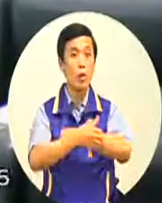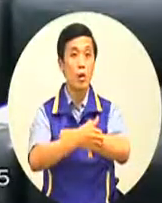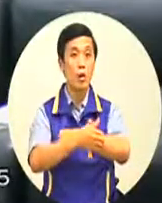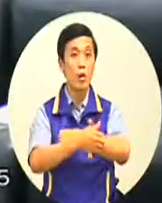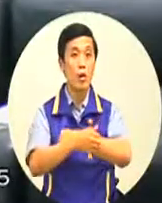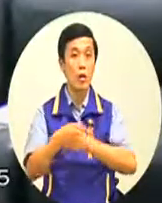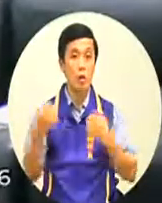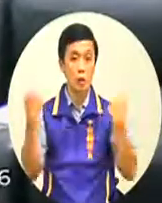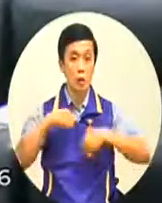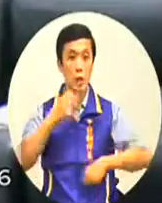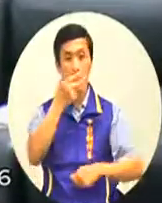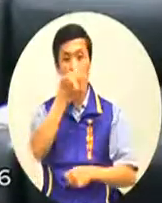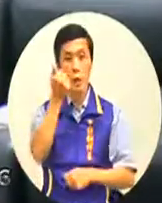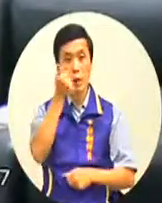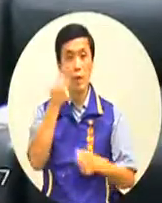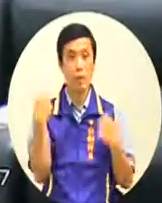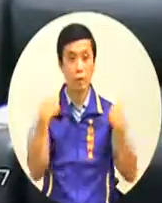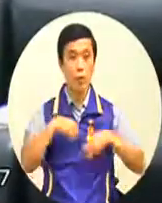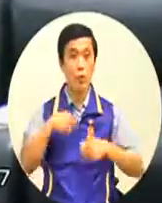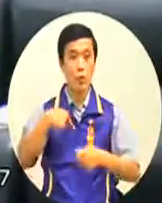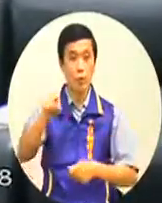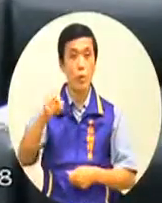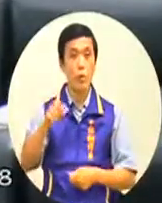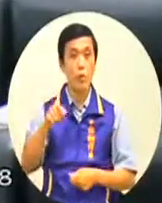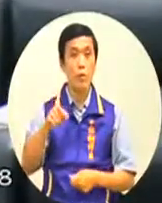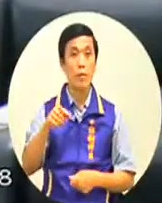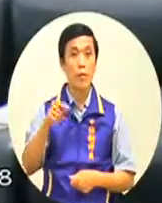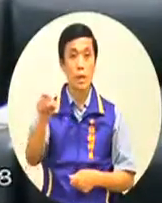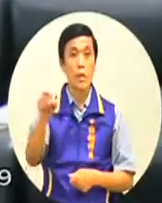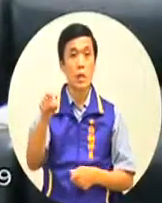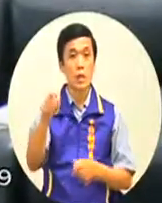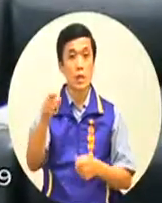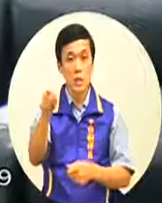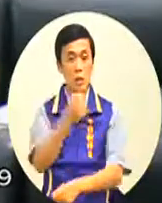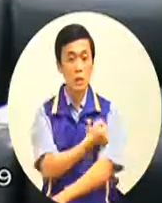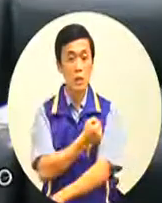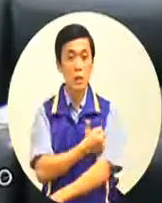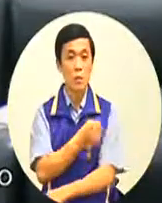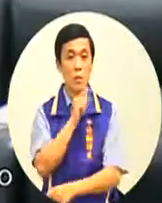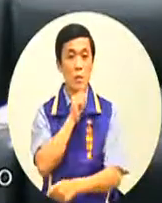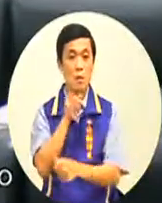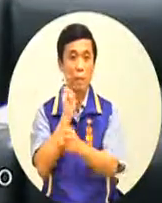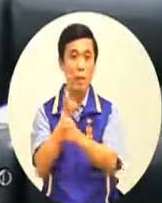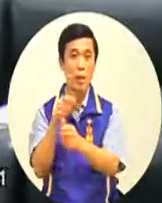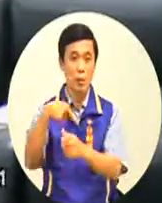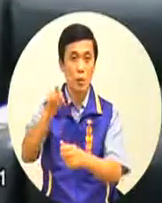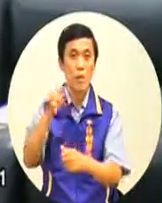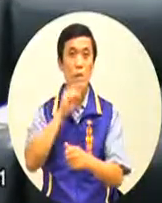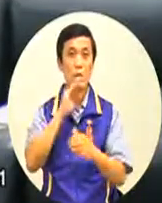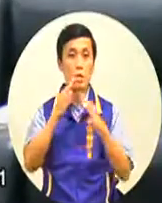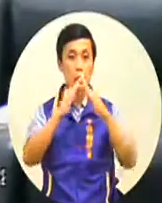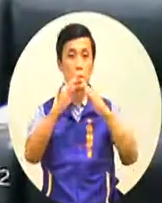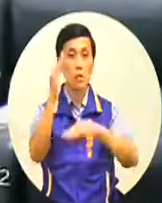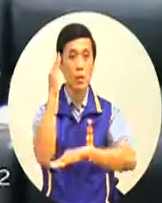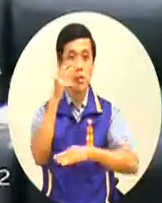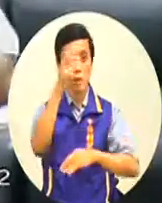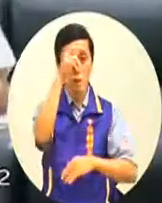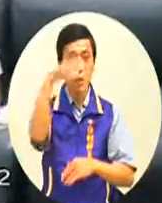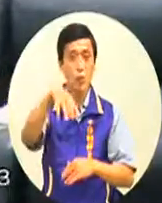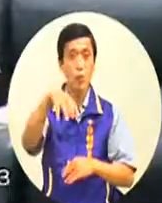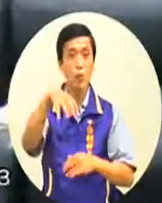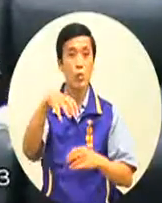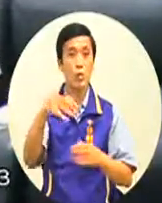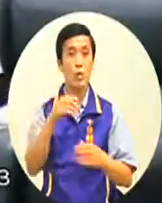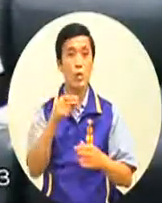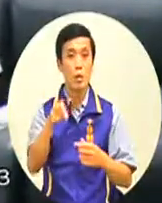啊，我也不让人家为难啊。哇、哦啊，辛苦啊！你被派来参加，那是市政府警察局的同仁啊，他怎么没事会在那边呢？